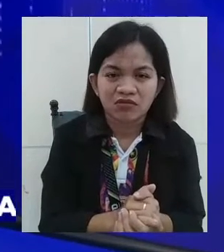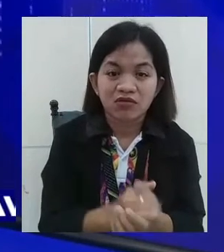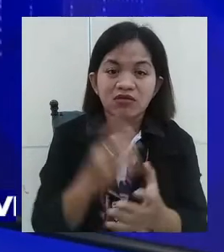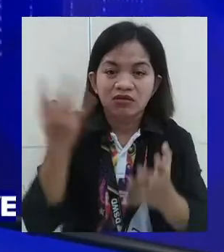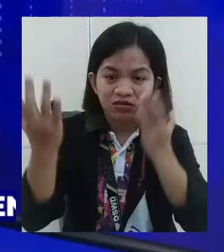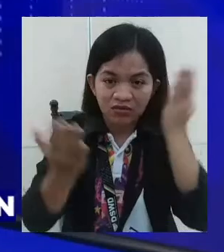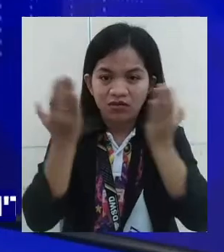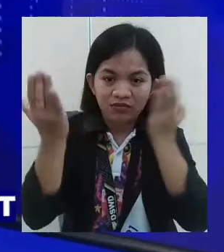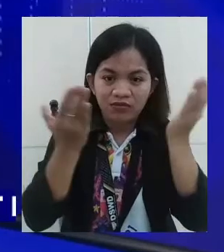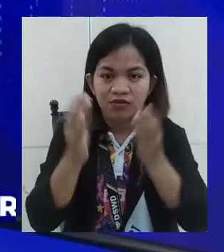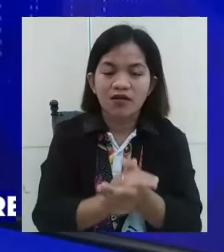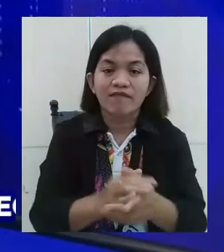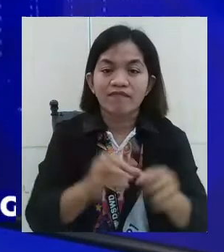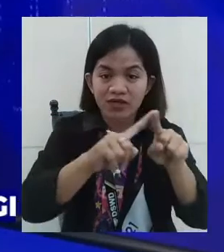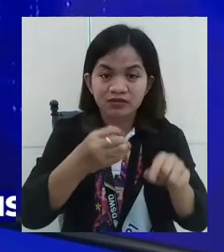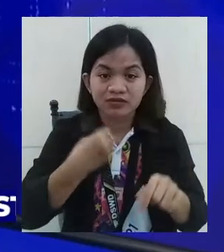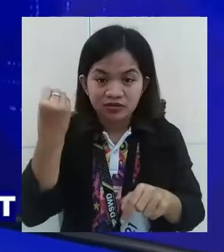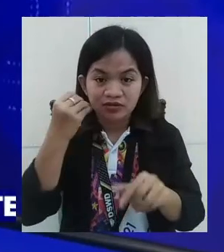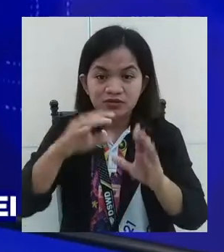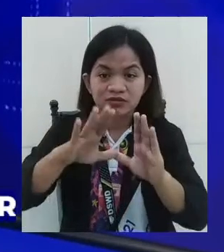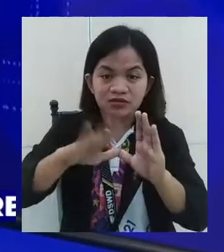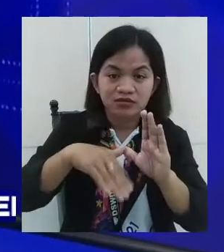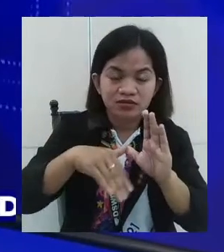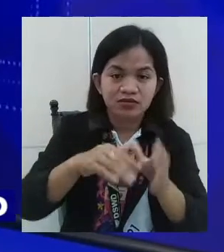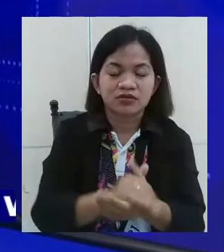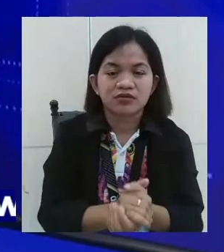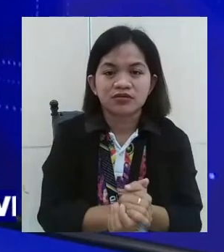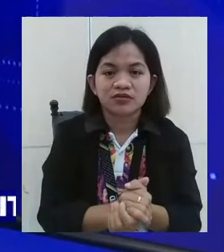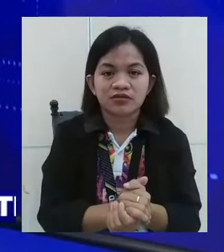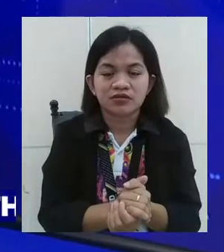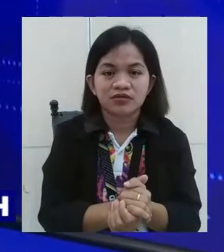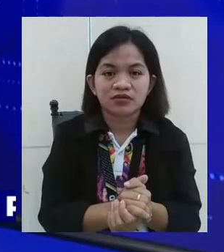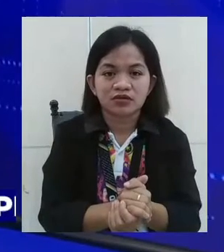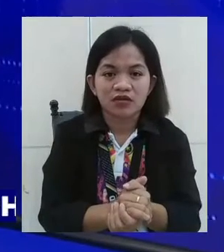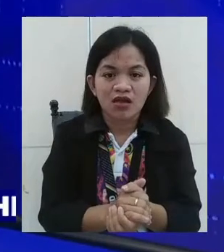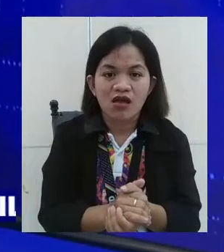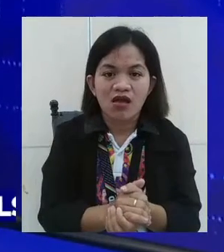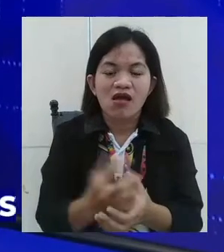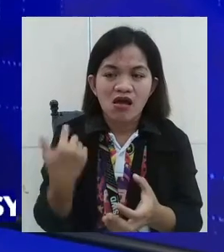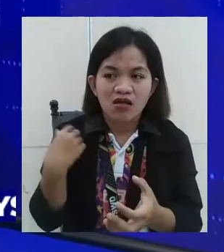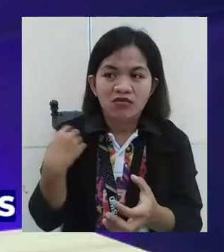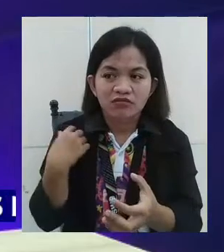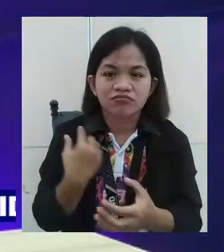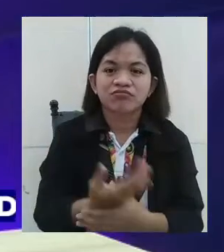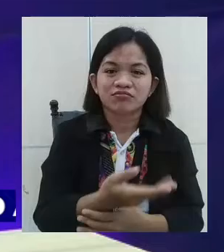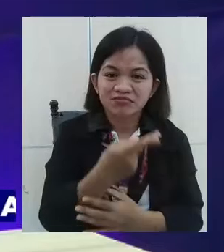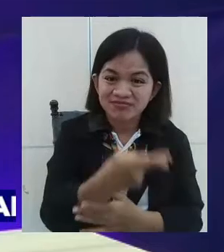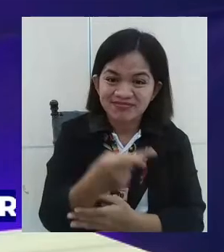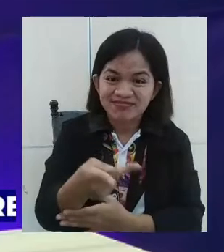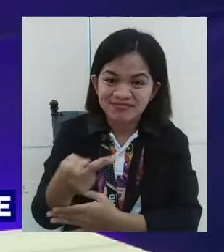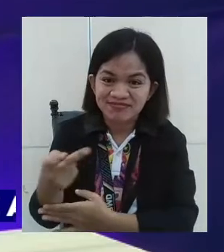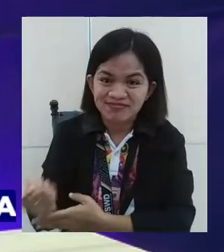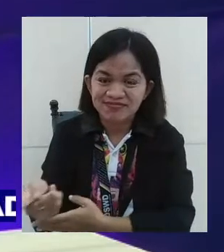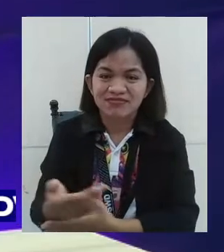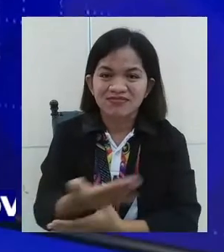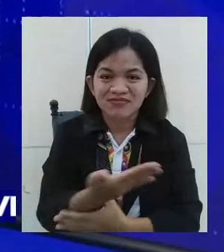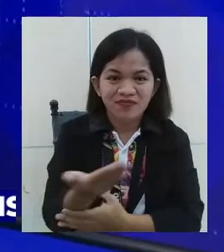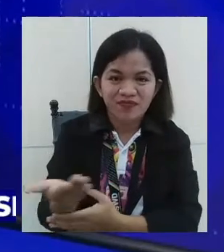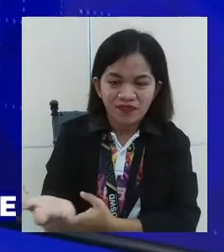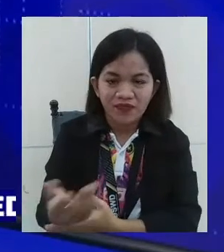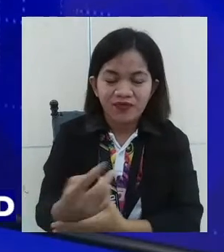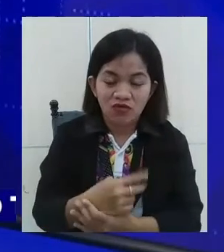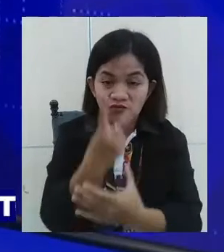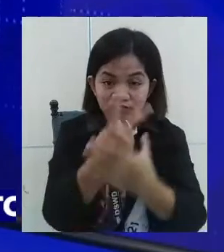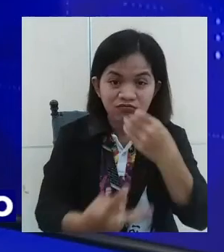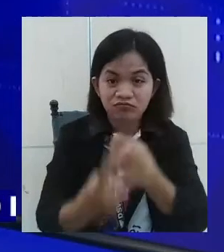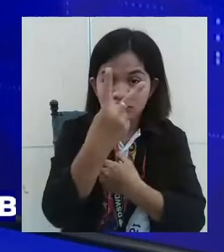ibang disability, like they are engaging into products, so product naman sa kanila. So both areas yan, dapat makita